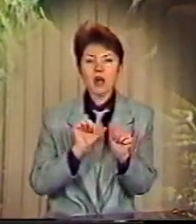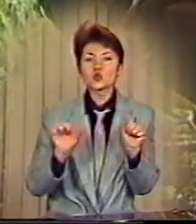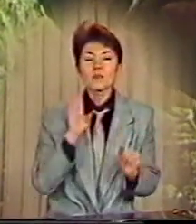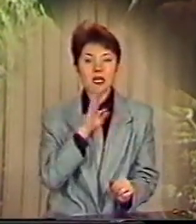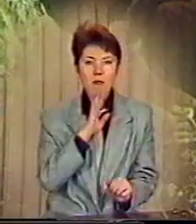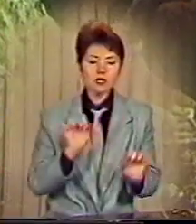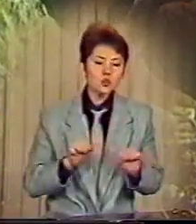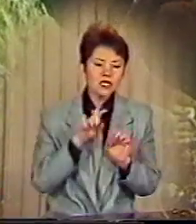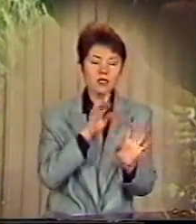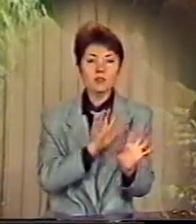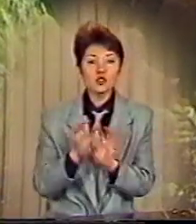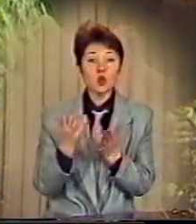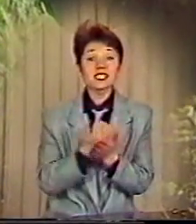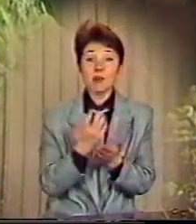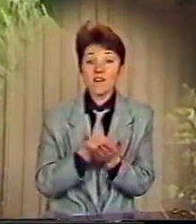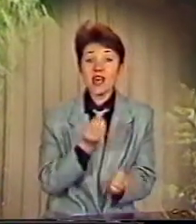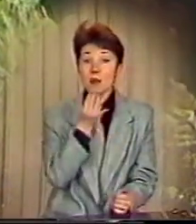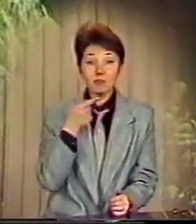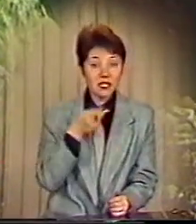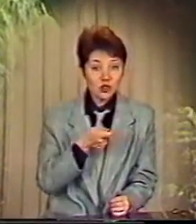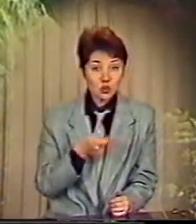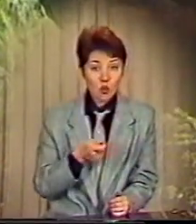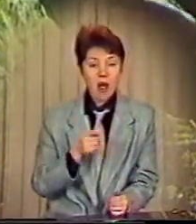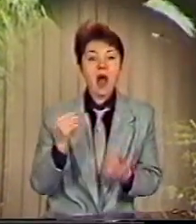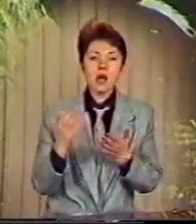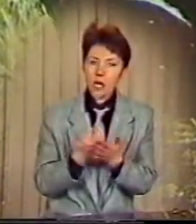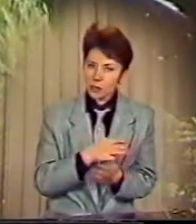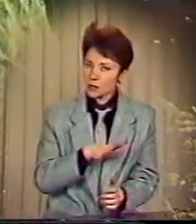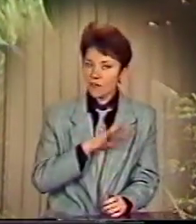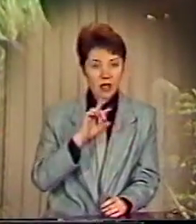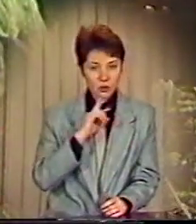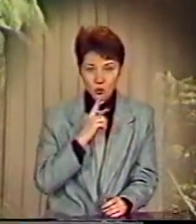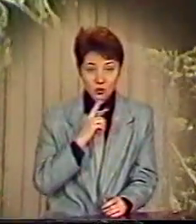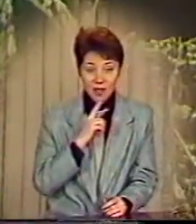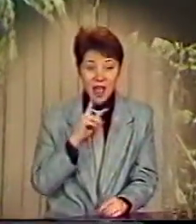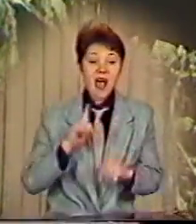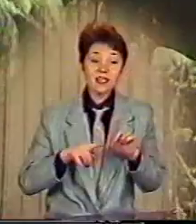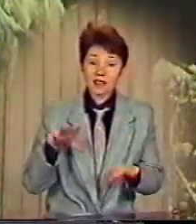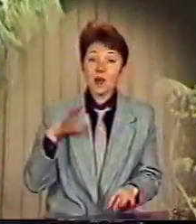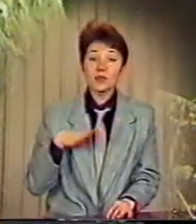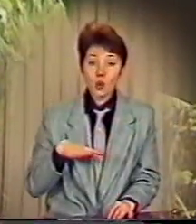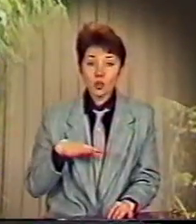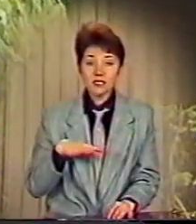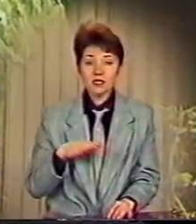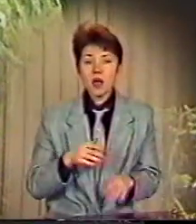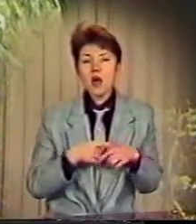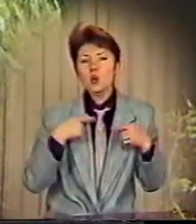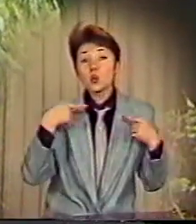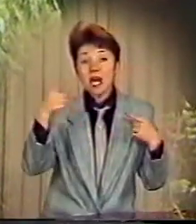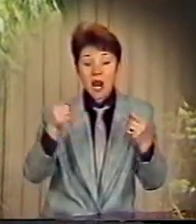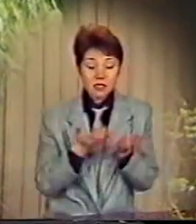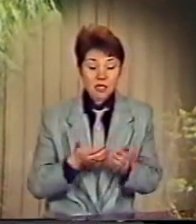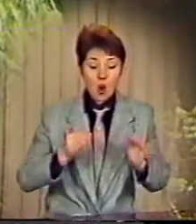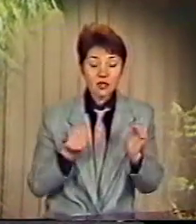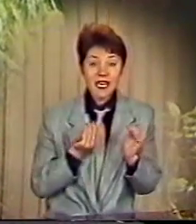мать усердно печется о них, добывая им пищу. А добыть бывает нелегко. Иногда приходится удаляться от гнезда